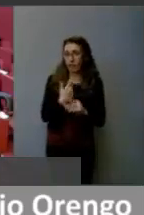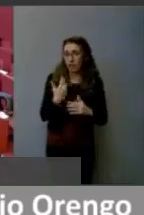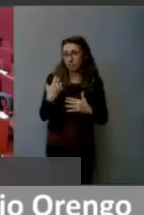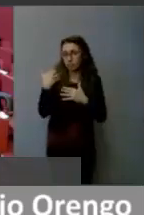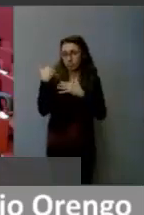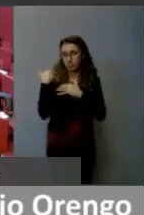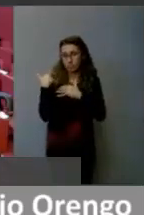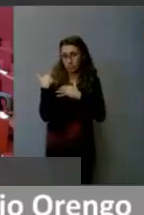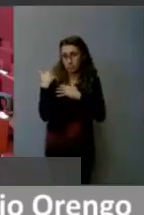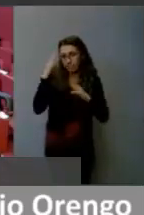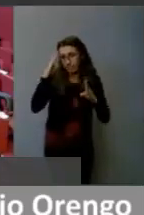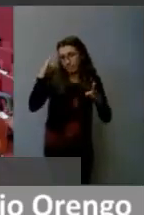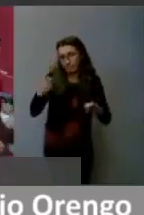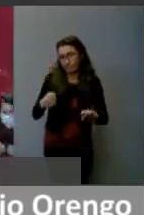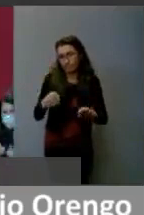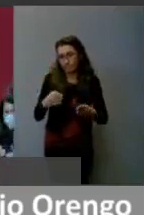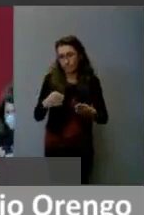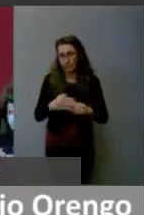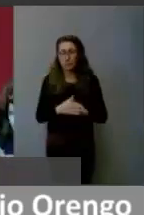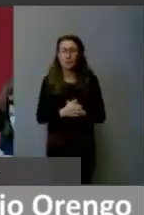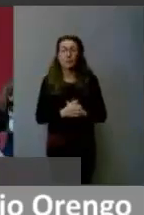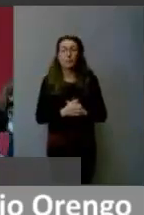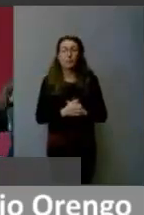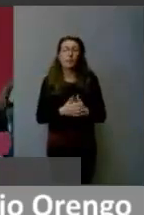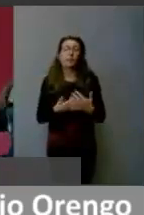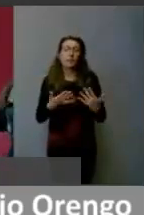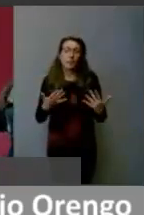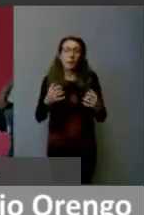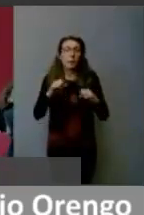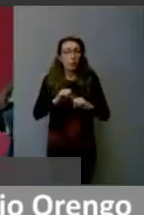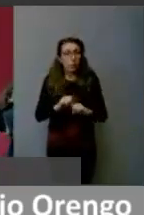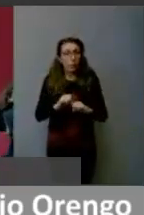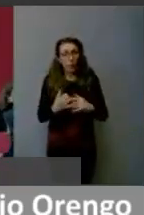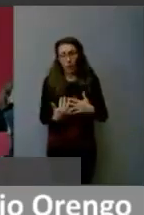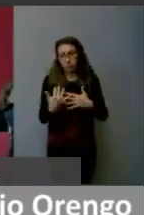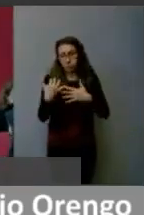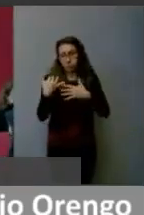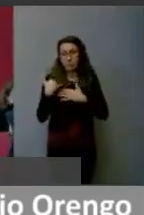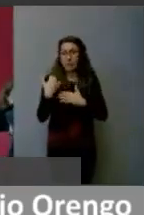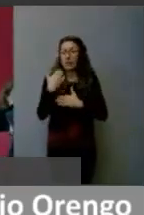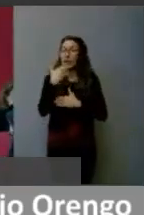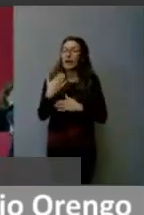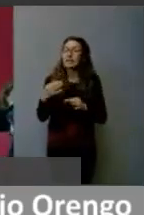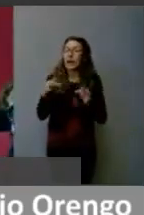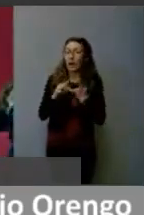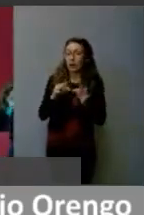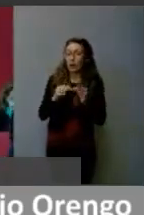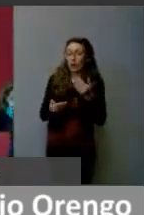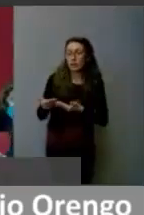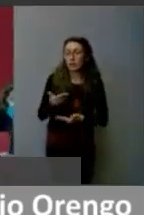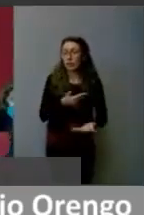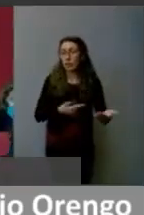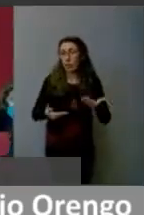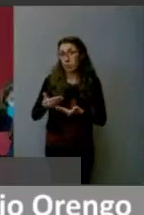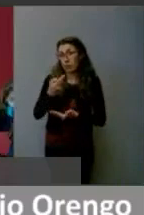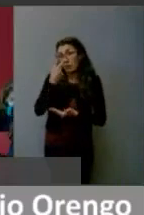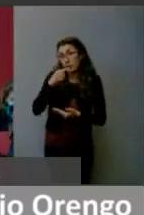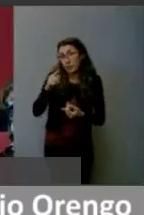occupi, anche tramite queste accordi, queste collaborazioni